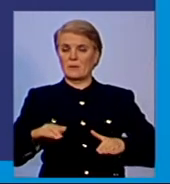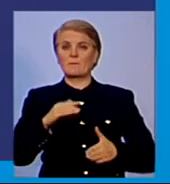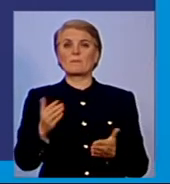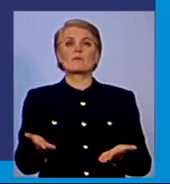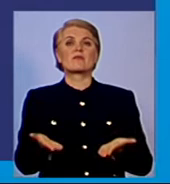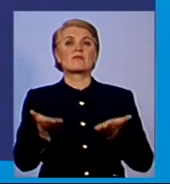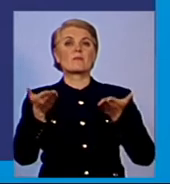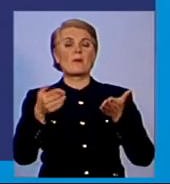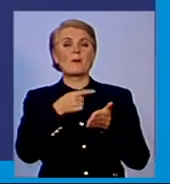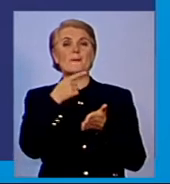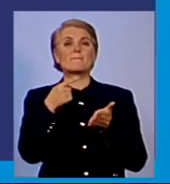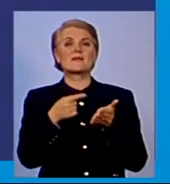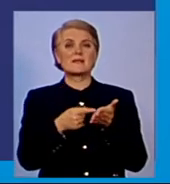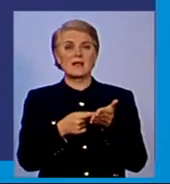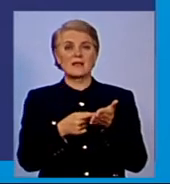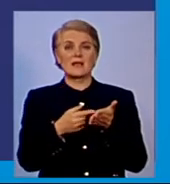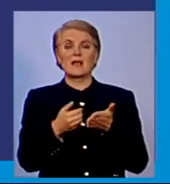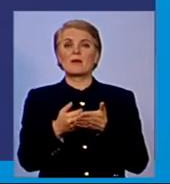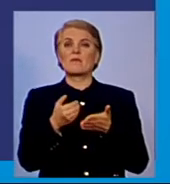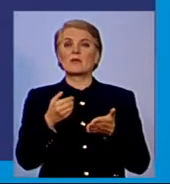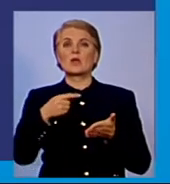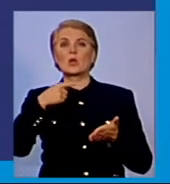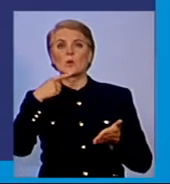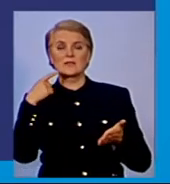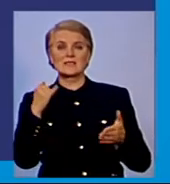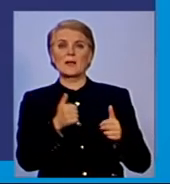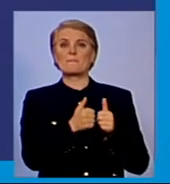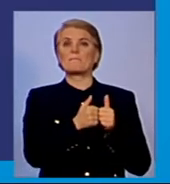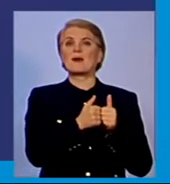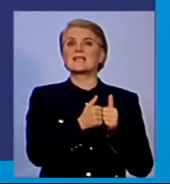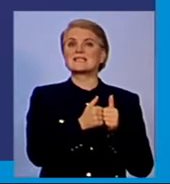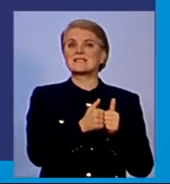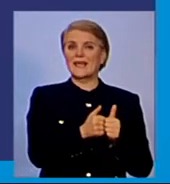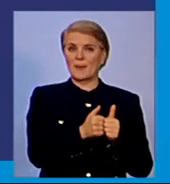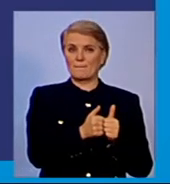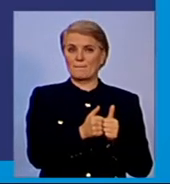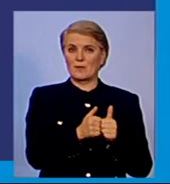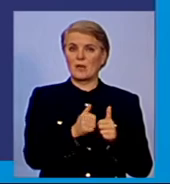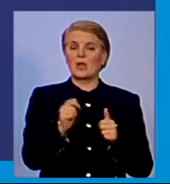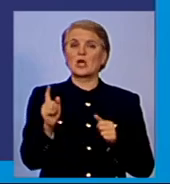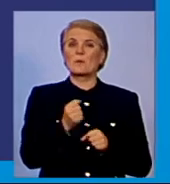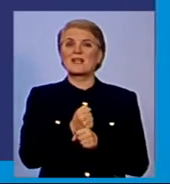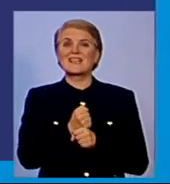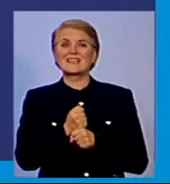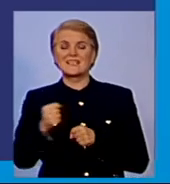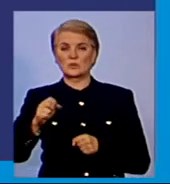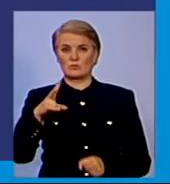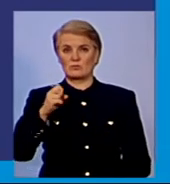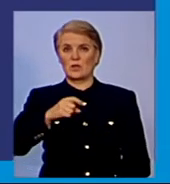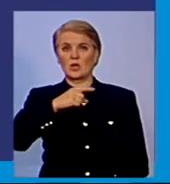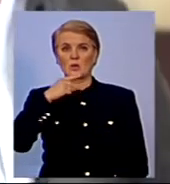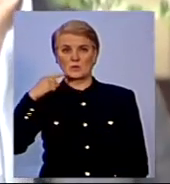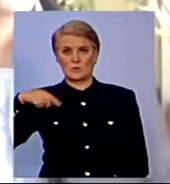Сущенка не тільки перед російським керівництвом, але й перед нашими партнерами, а для того, щоб дійсно тиснути на Російську Федерацію для звільнення